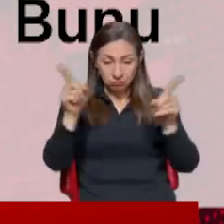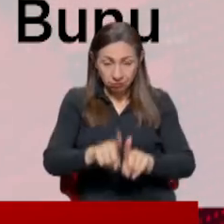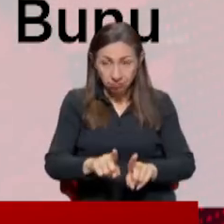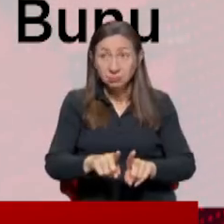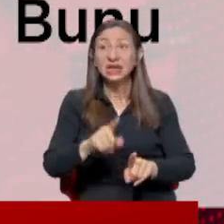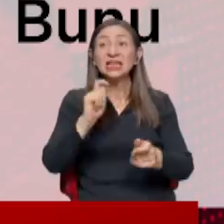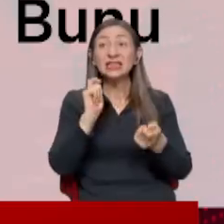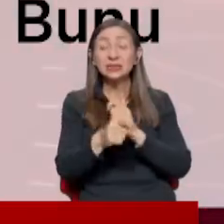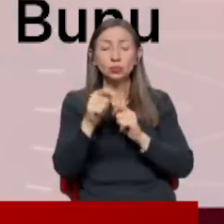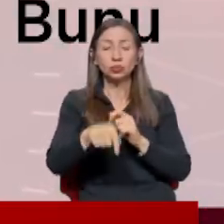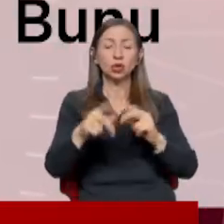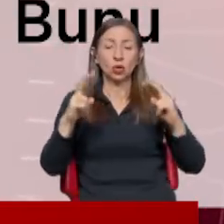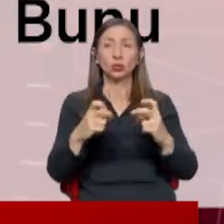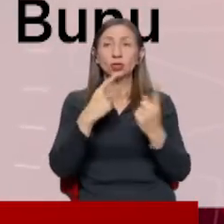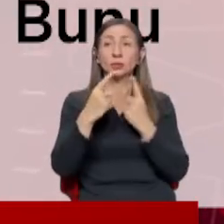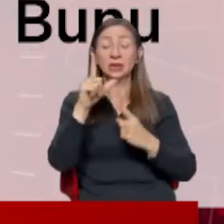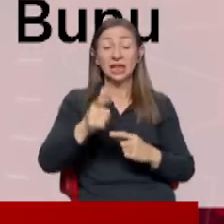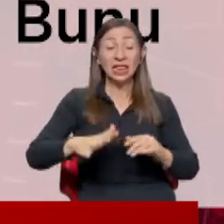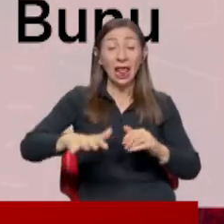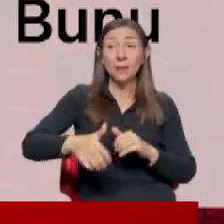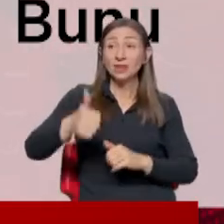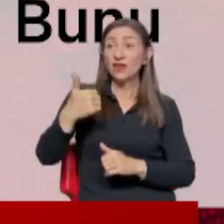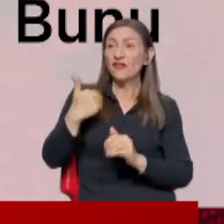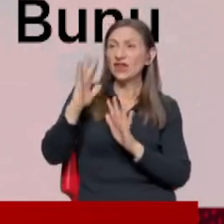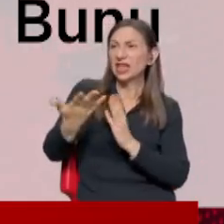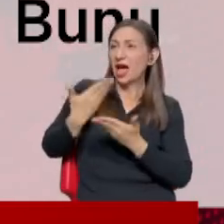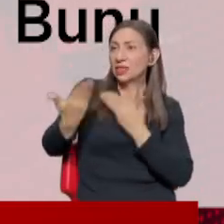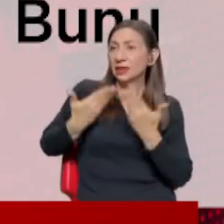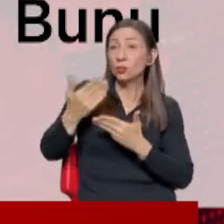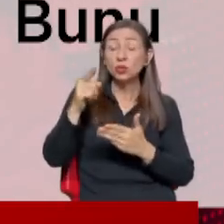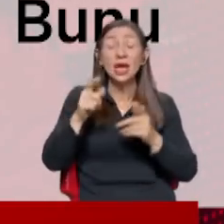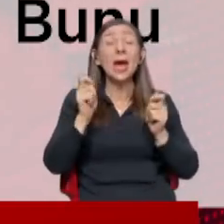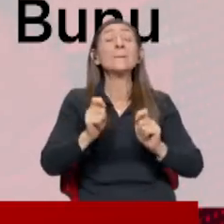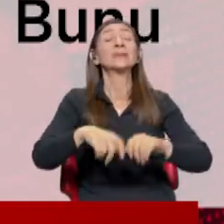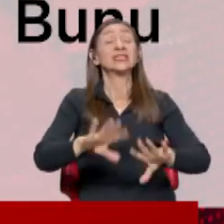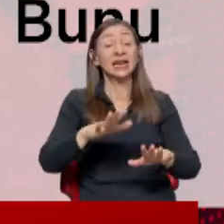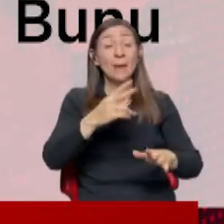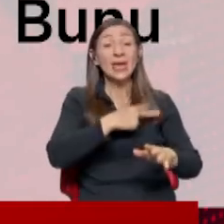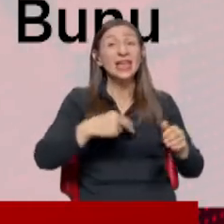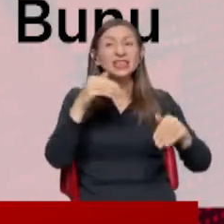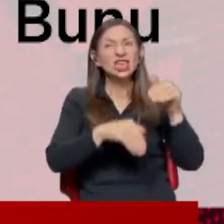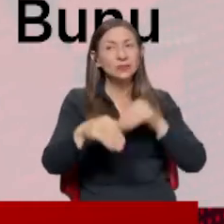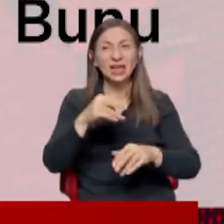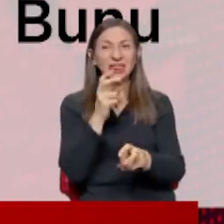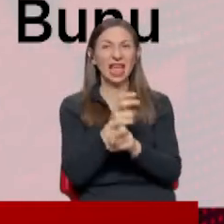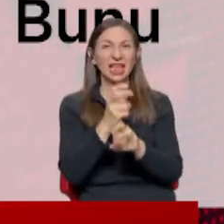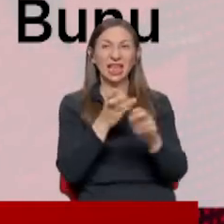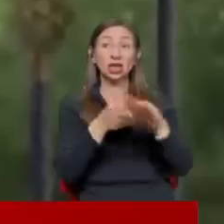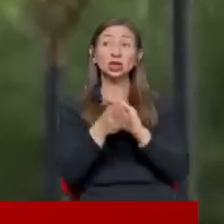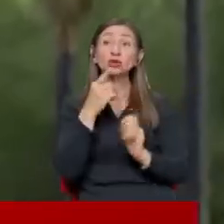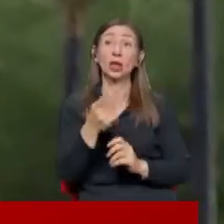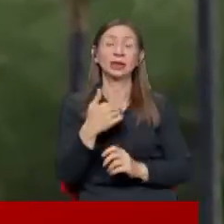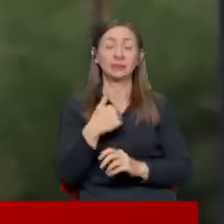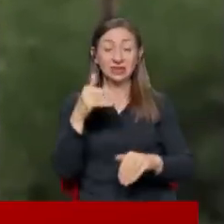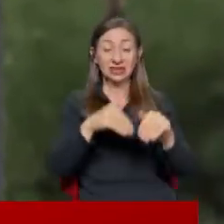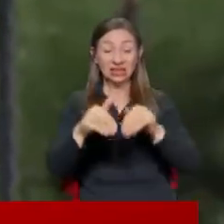gelmeli. Değişimi burada konuşmalıyız. Genel başkana fazlasını anlattım. Bunu yapmazsak yerel seçimlerinde riske gireceğini söyledim.